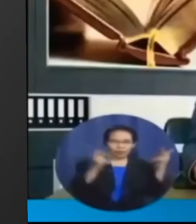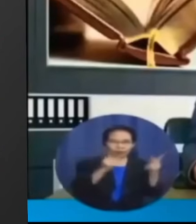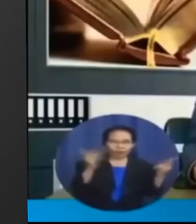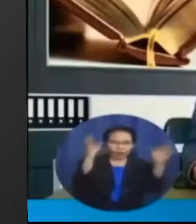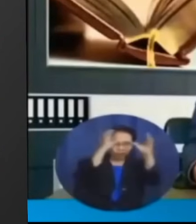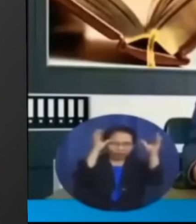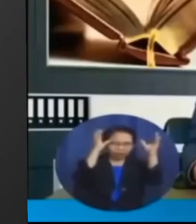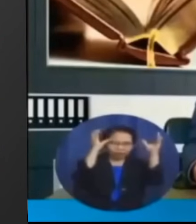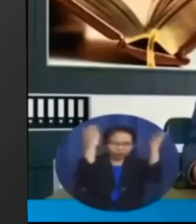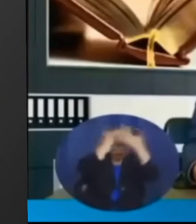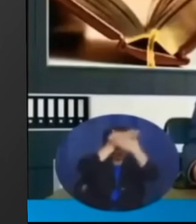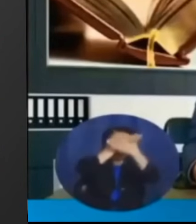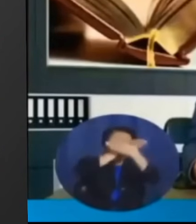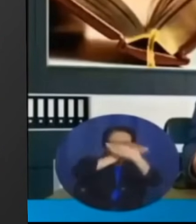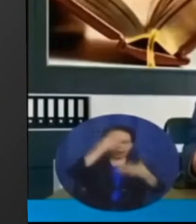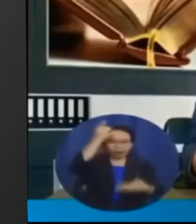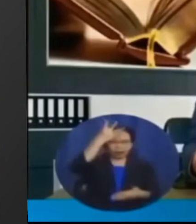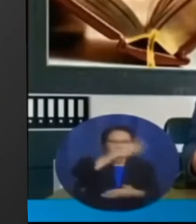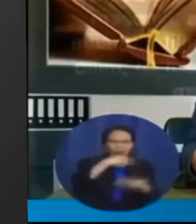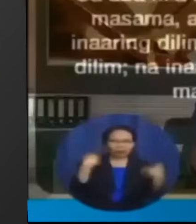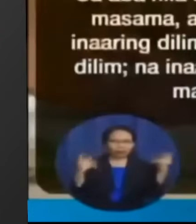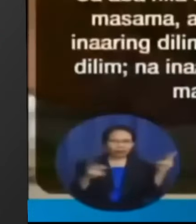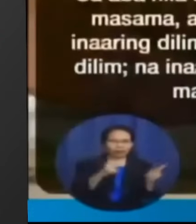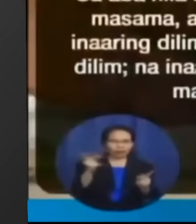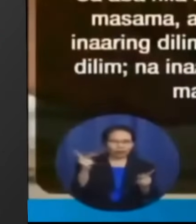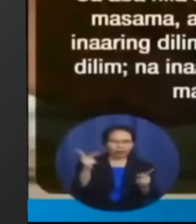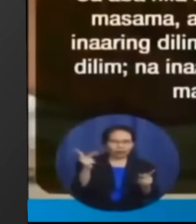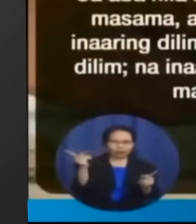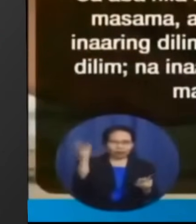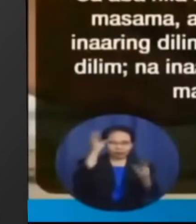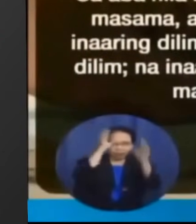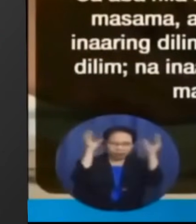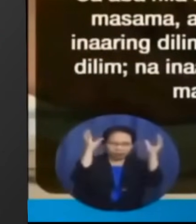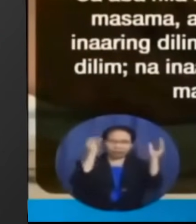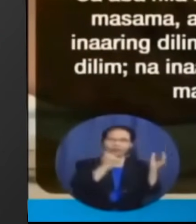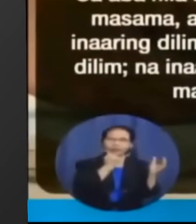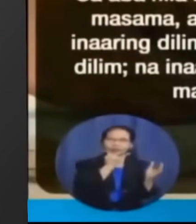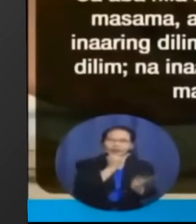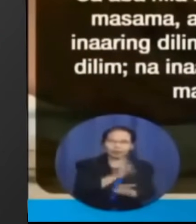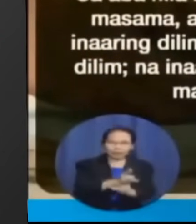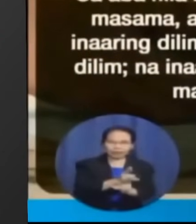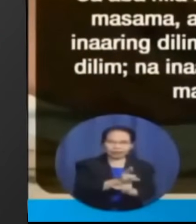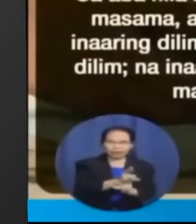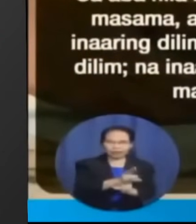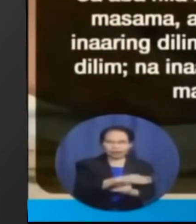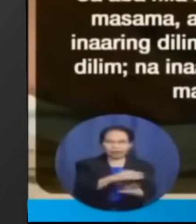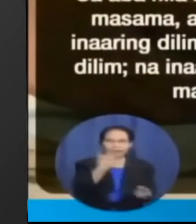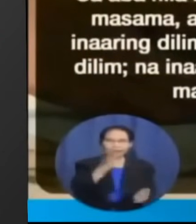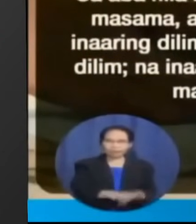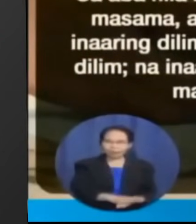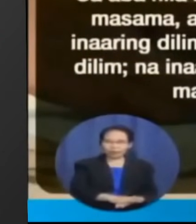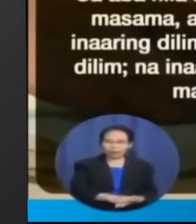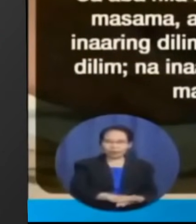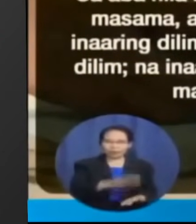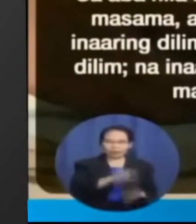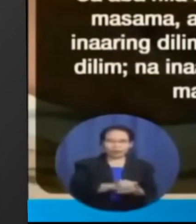liwanag, at merong mga tao na inaari niya yung mali na tama, at yung masama